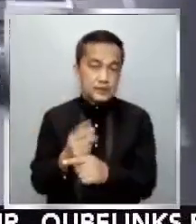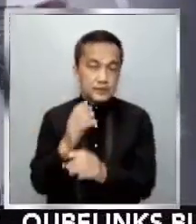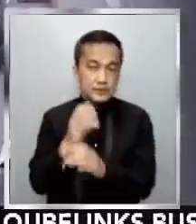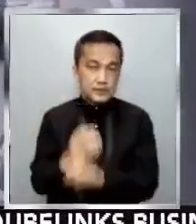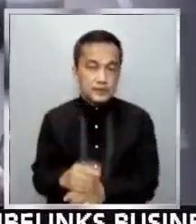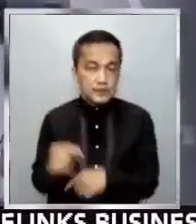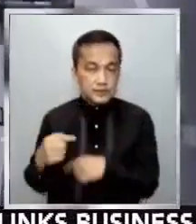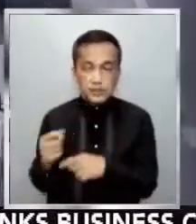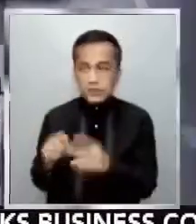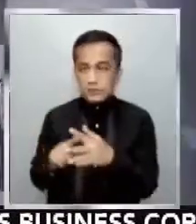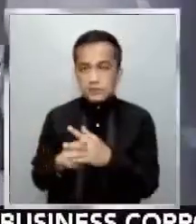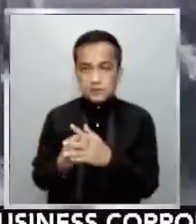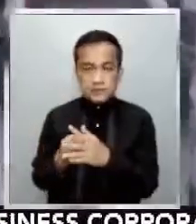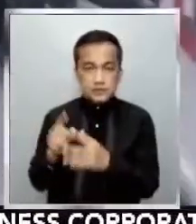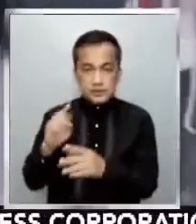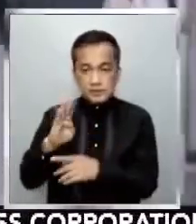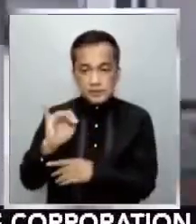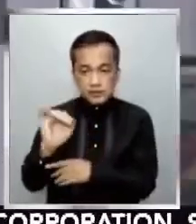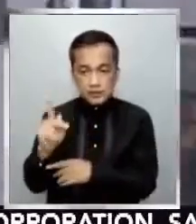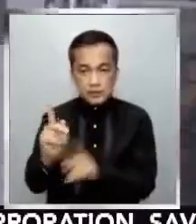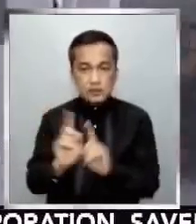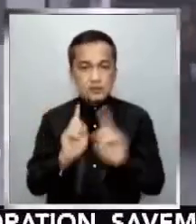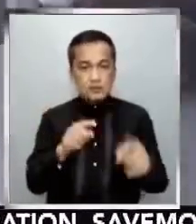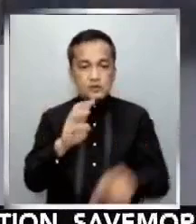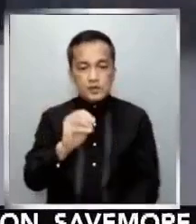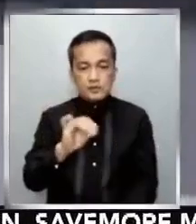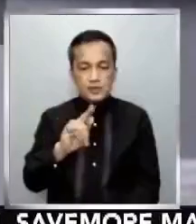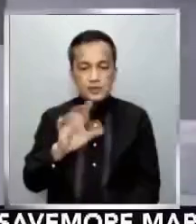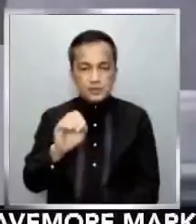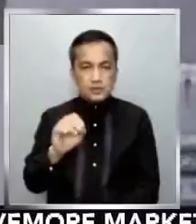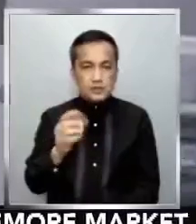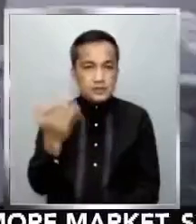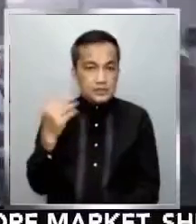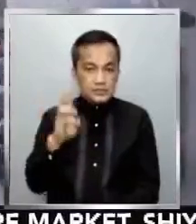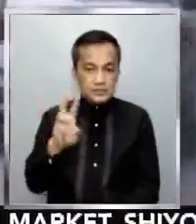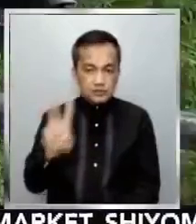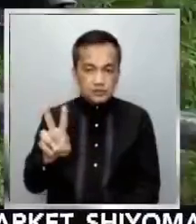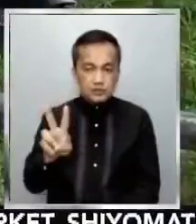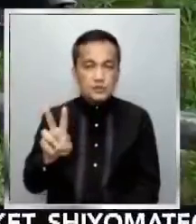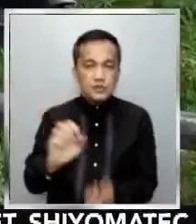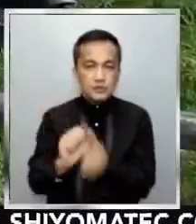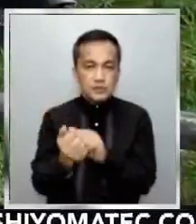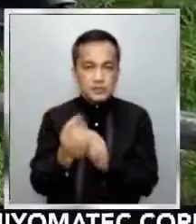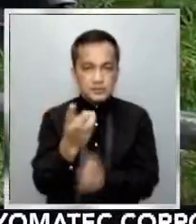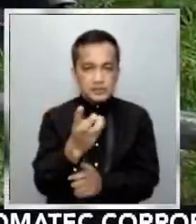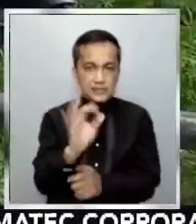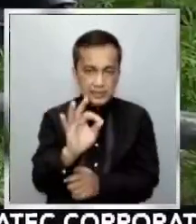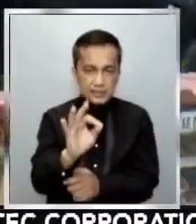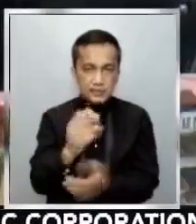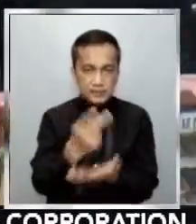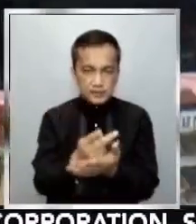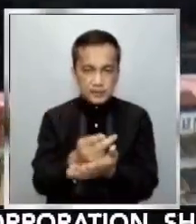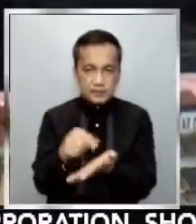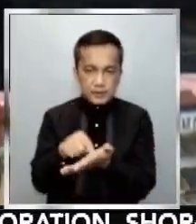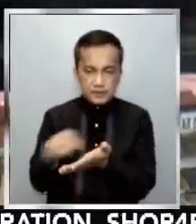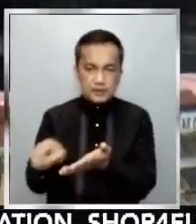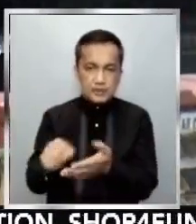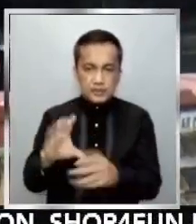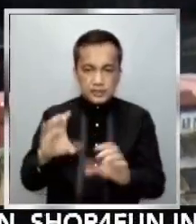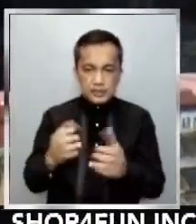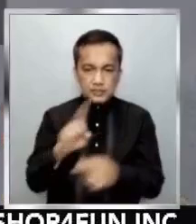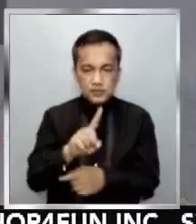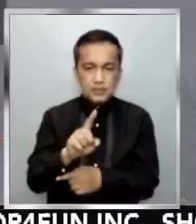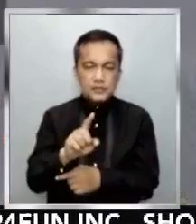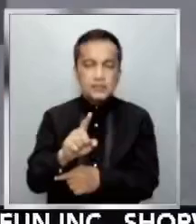sa Balintawak hanggang Marilao, mula sa 62 pesos ay magiging 69 pesos ang singil sa Class 1 vehicles o mga